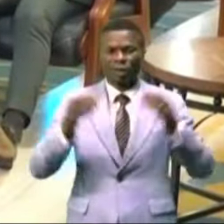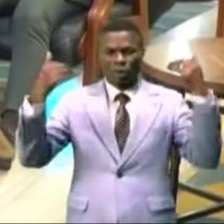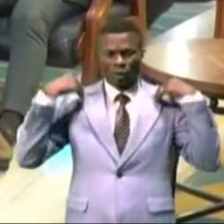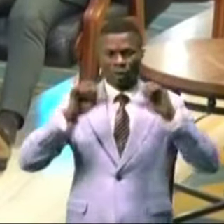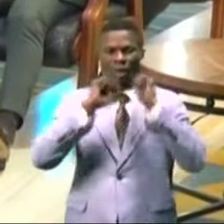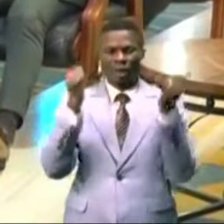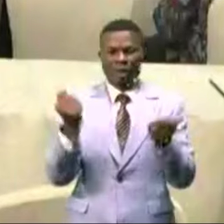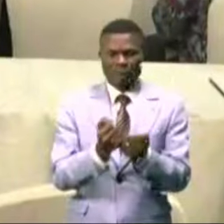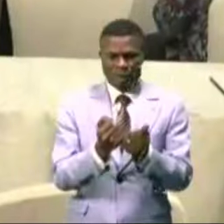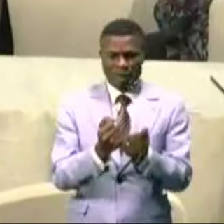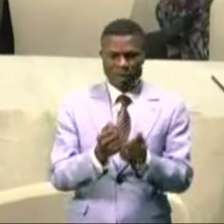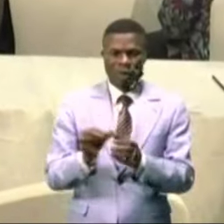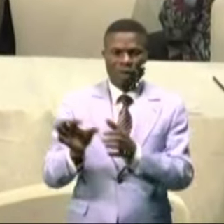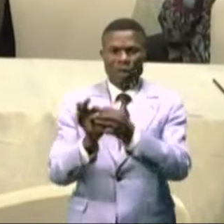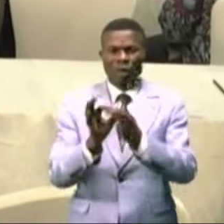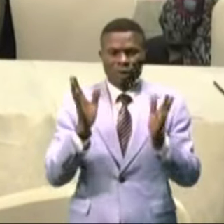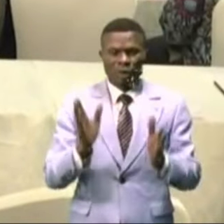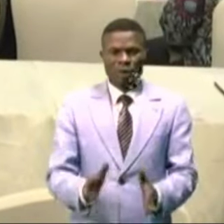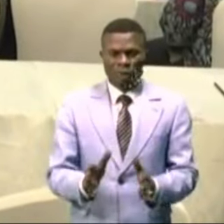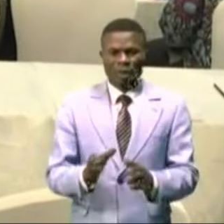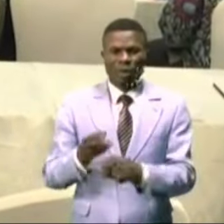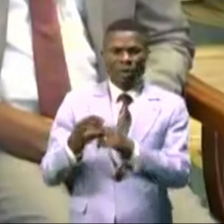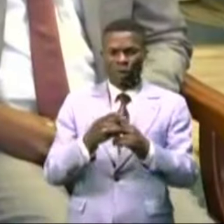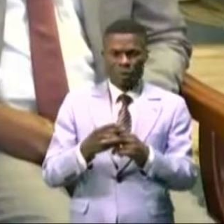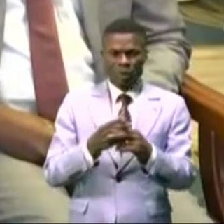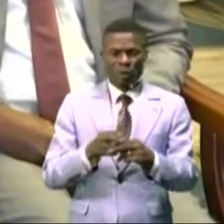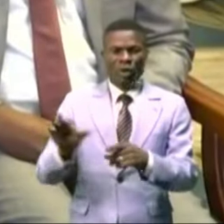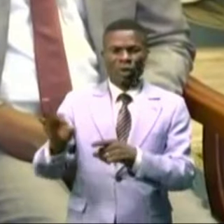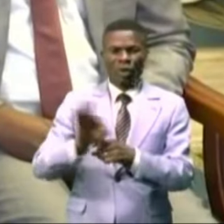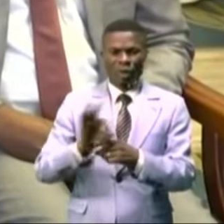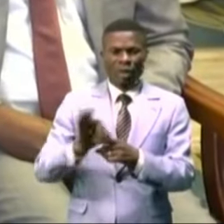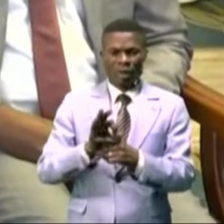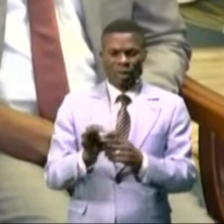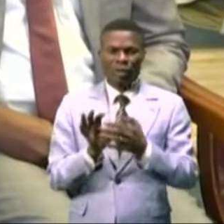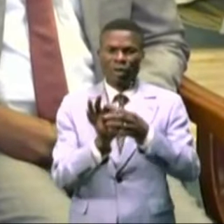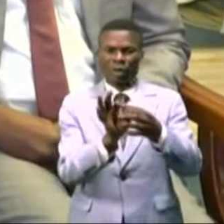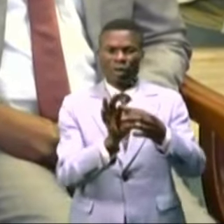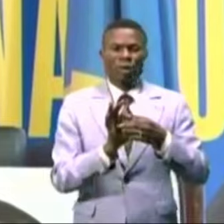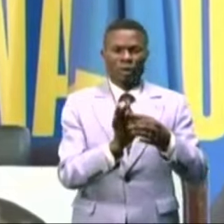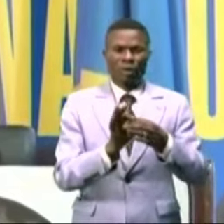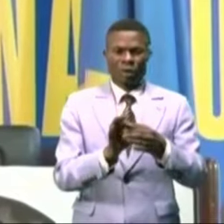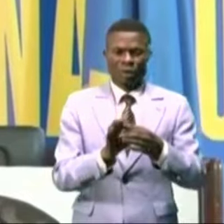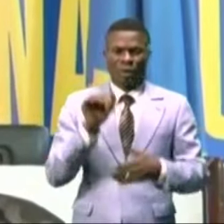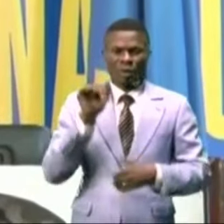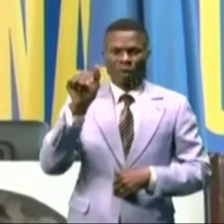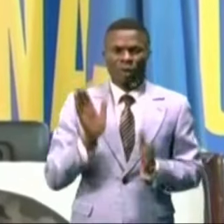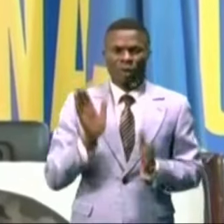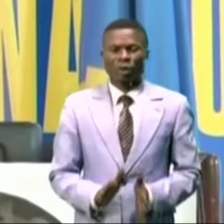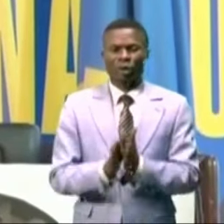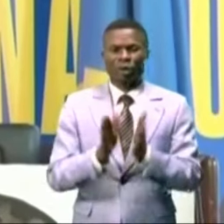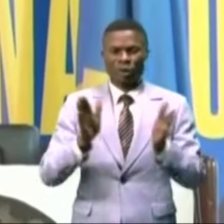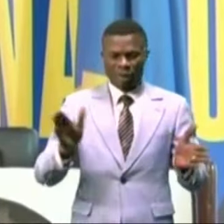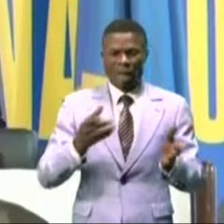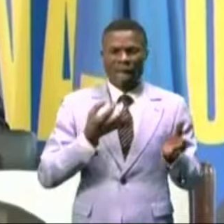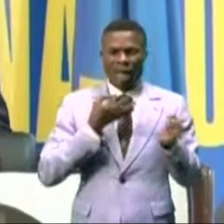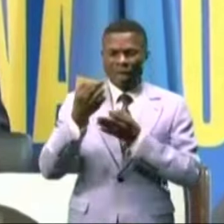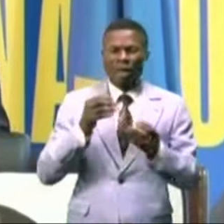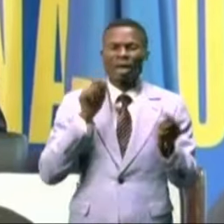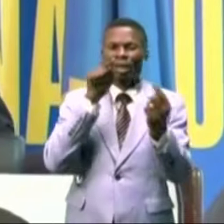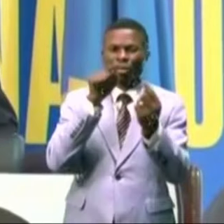de pilotage de coordination et de suivi de conventions de collaboration, le directeur général a rappelé le